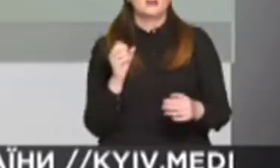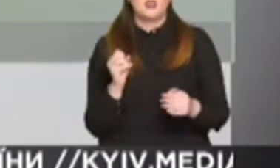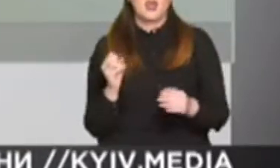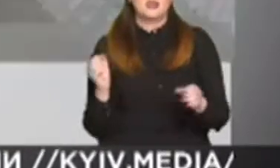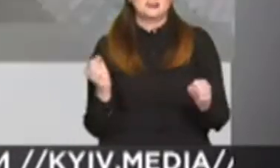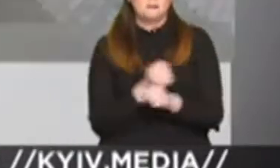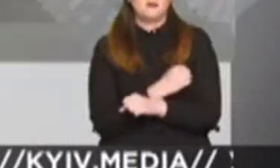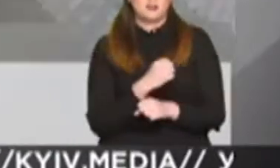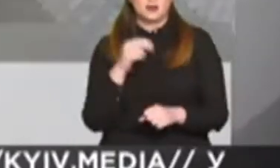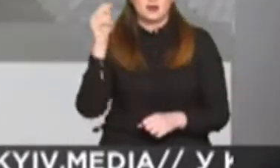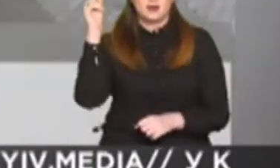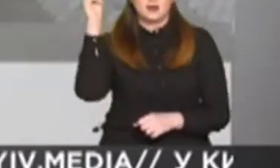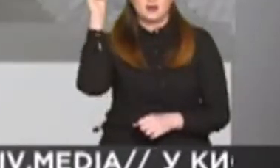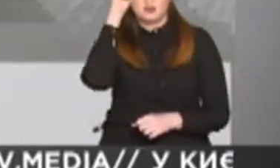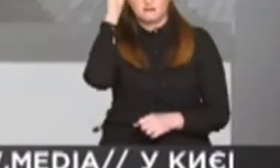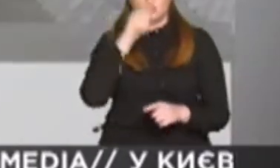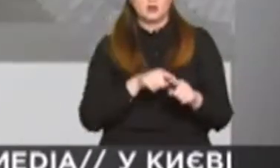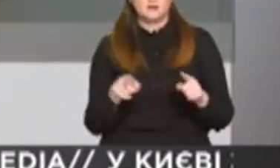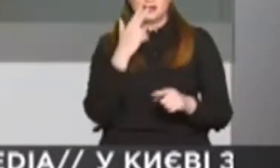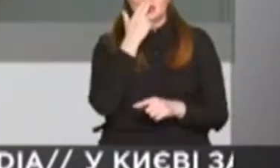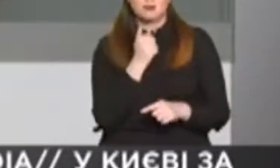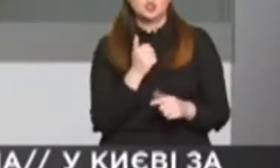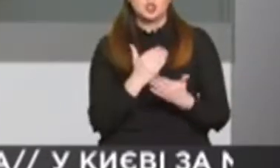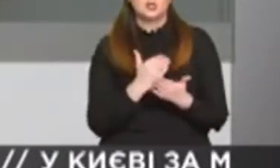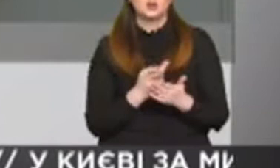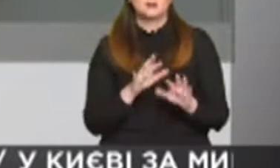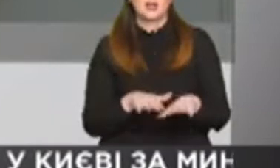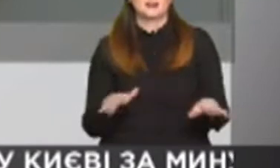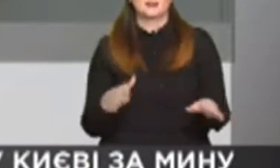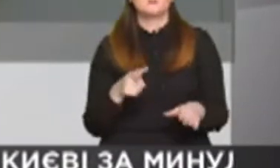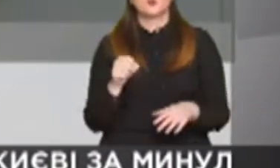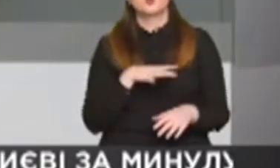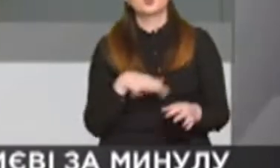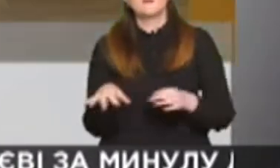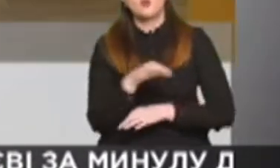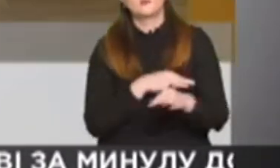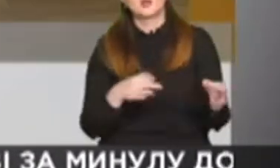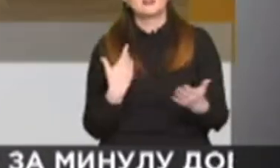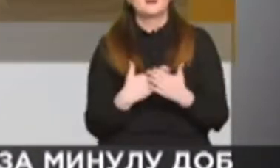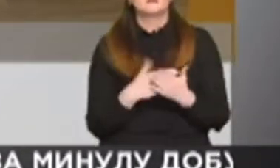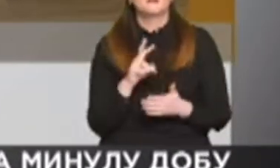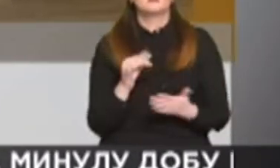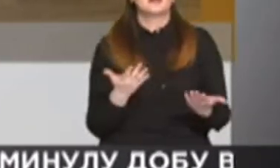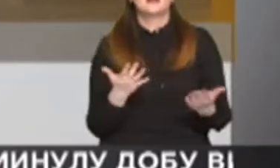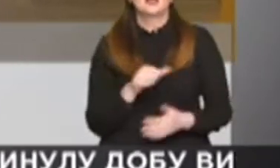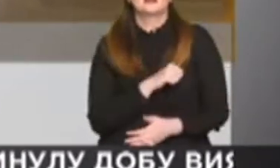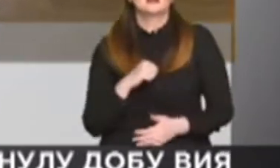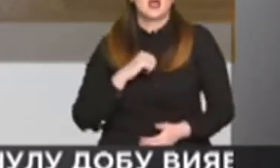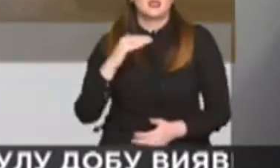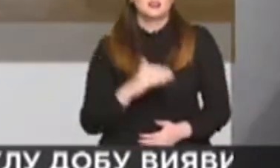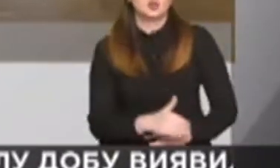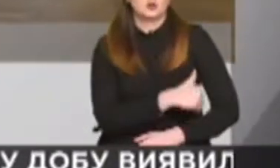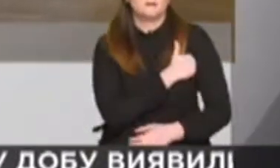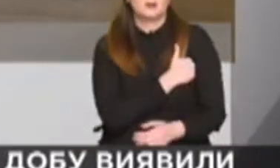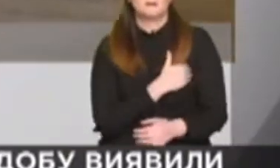процес і звичний режим для дітей. Чи можливо ви обговорювали, наприклад, при якій найнижчій температурі